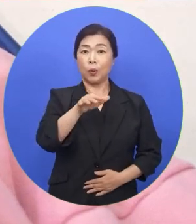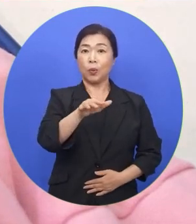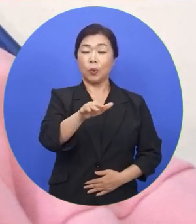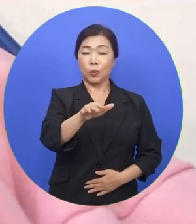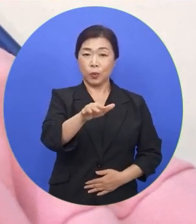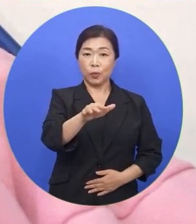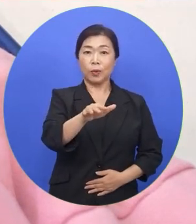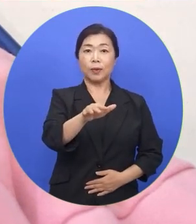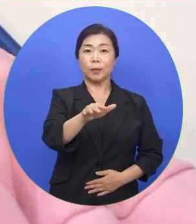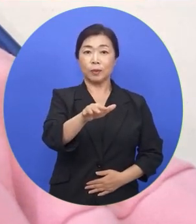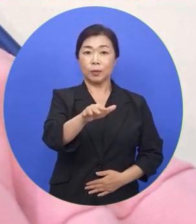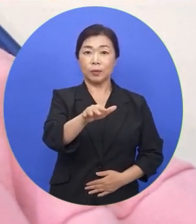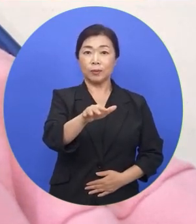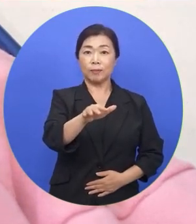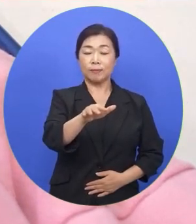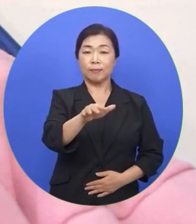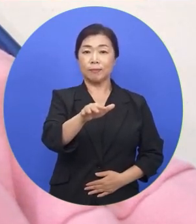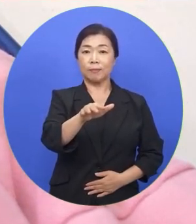내뱉고